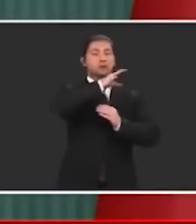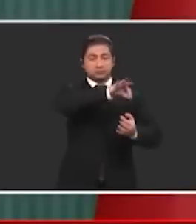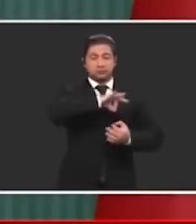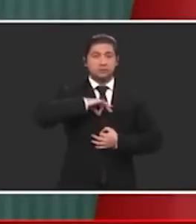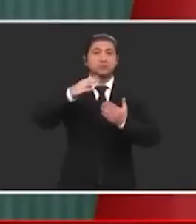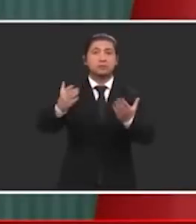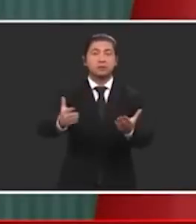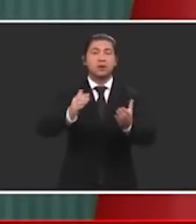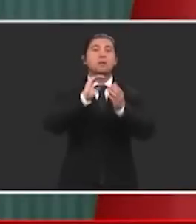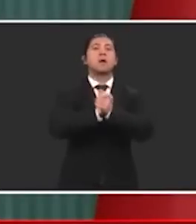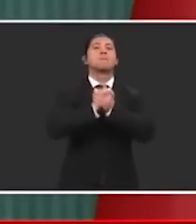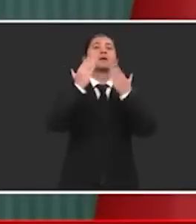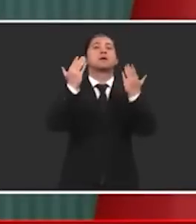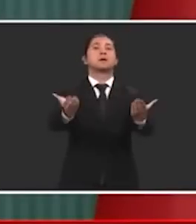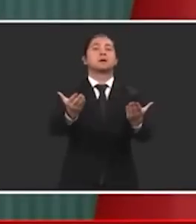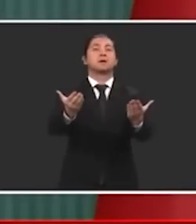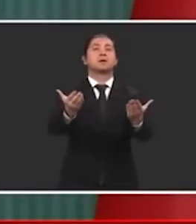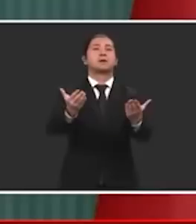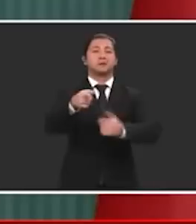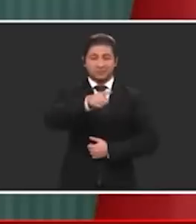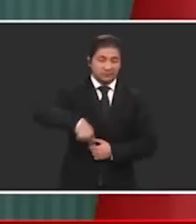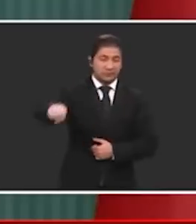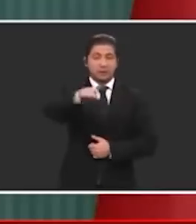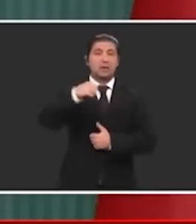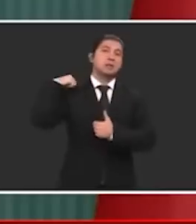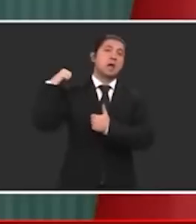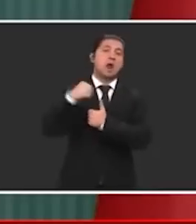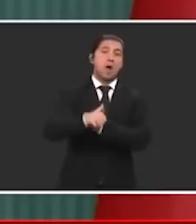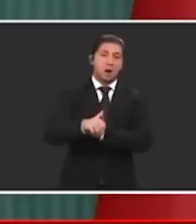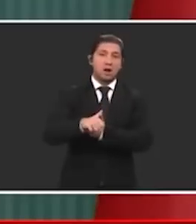adına tebrik ediyorum. Sizleri bir kez daha